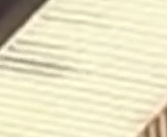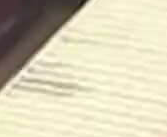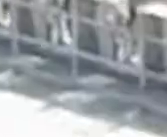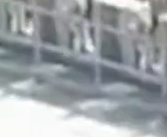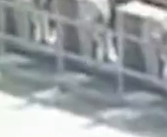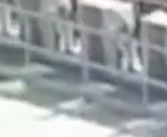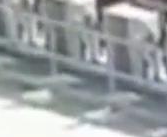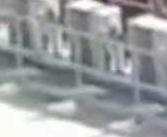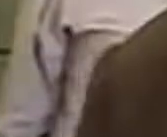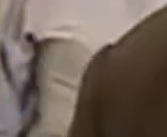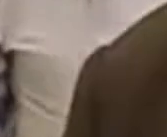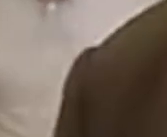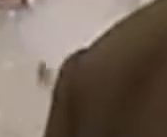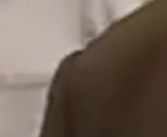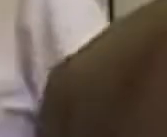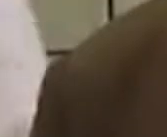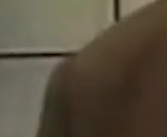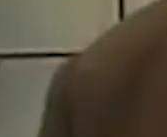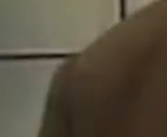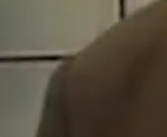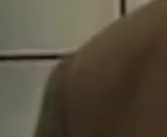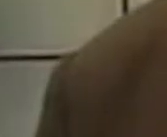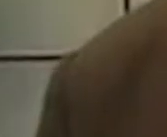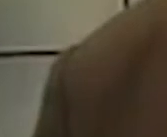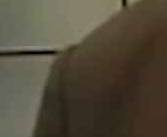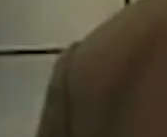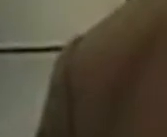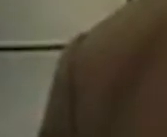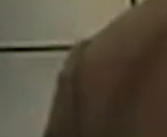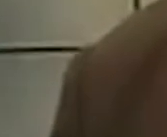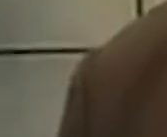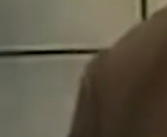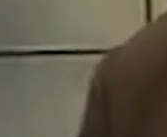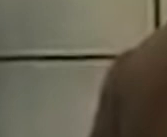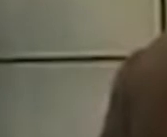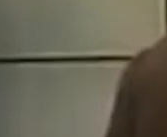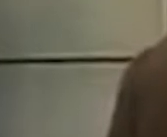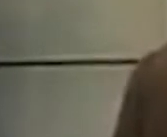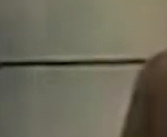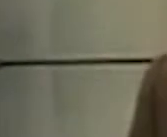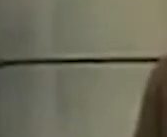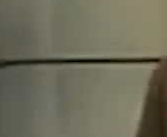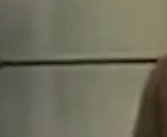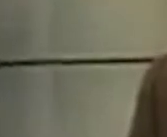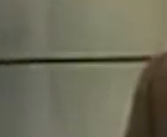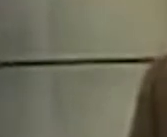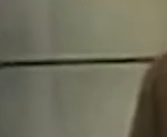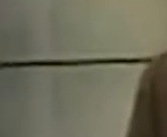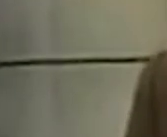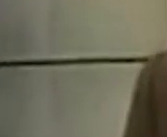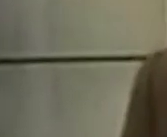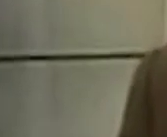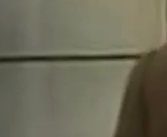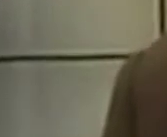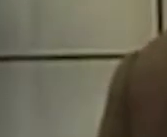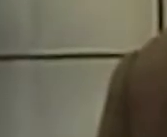אנחנו נשים סוף לדברים, כל האיומים הפוליטיים לא מרגשים אותי, לא מרשימים אותי. אני אמרתי, והיום זה כבר